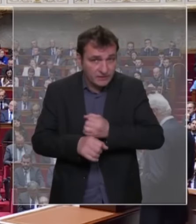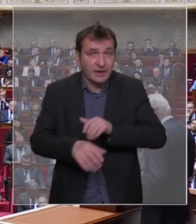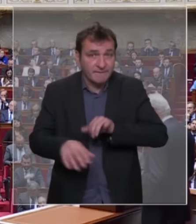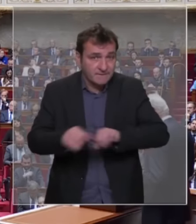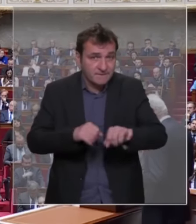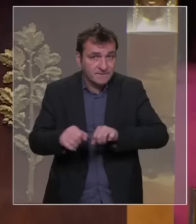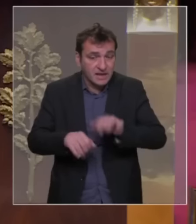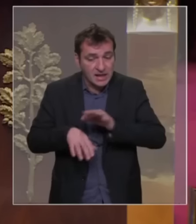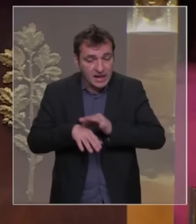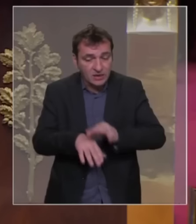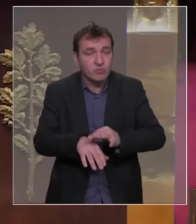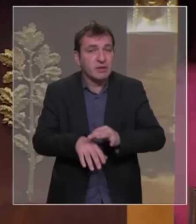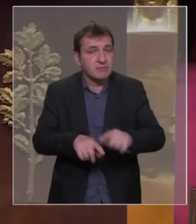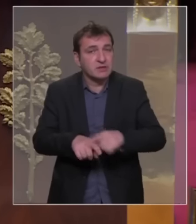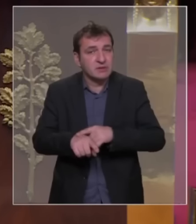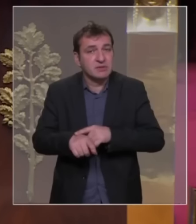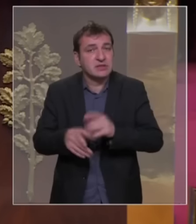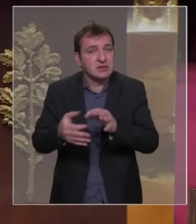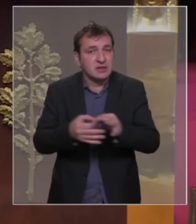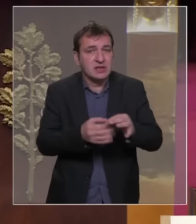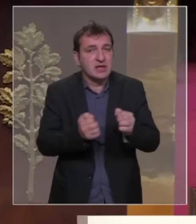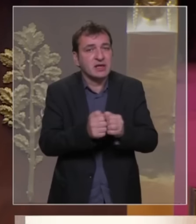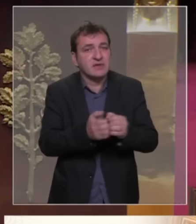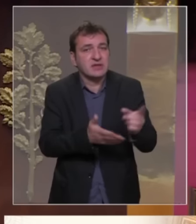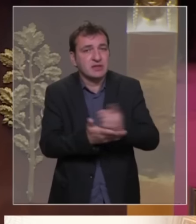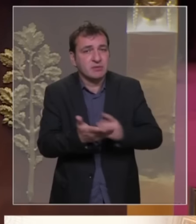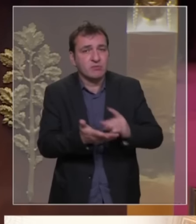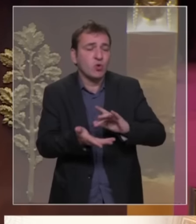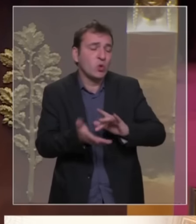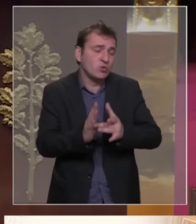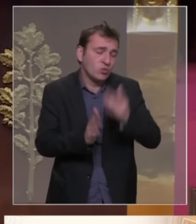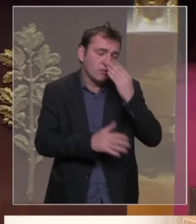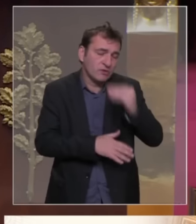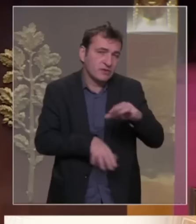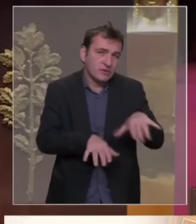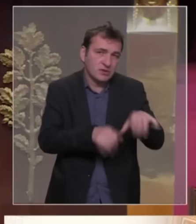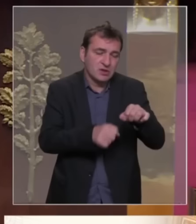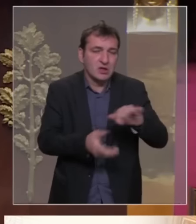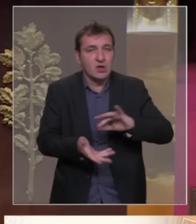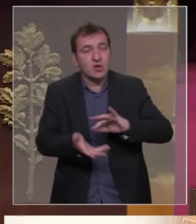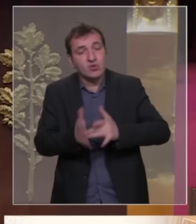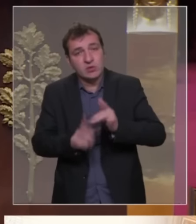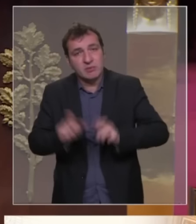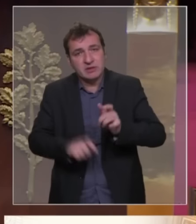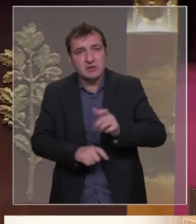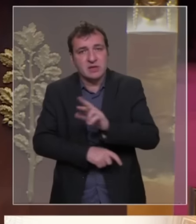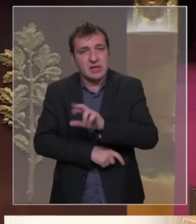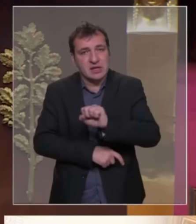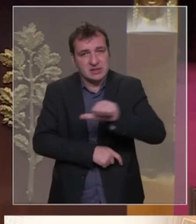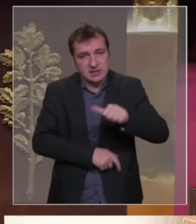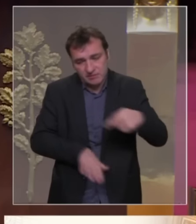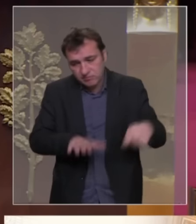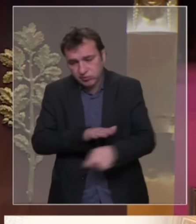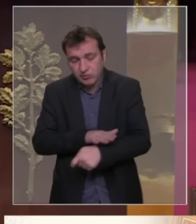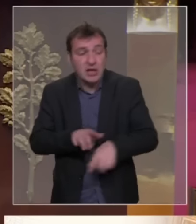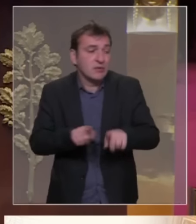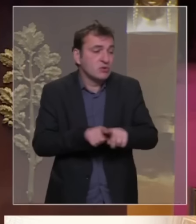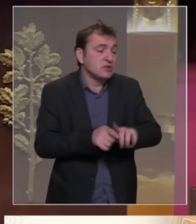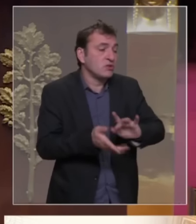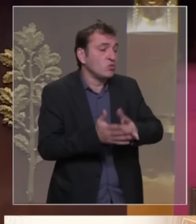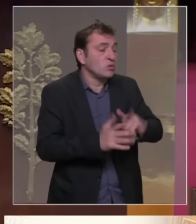progressivement, en lien avec les départements et l'ensemble des acteurs de l'emploi, tous les allocateurs du RSA et toutes les entreprises qui ont besoin de